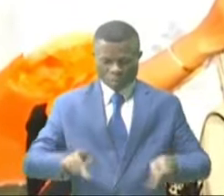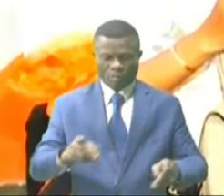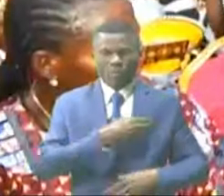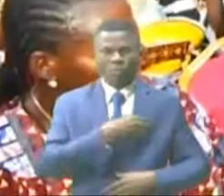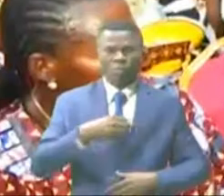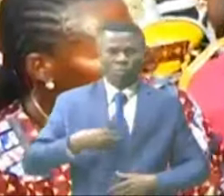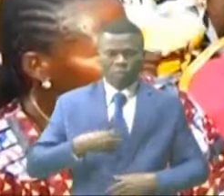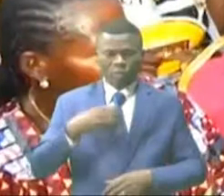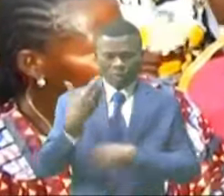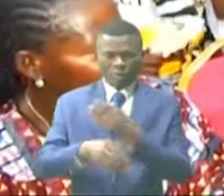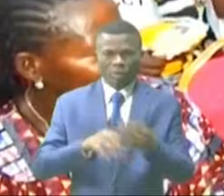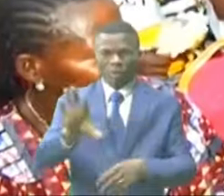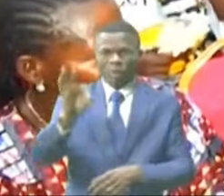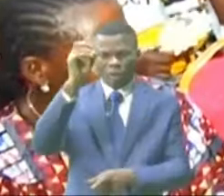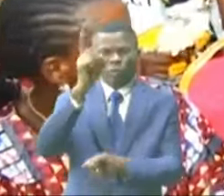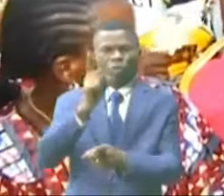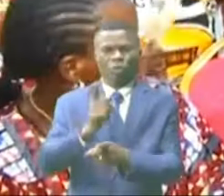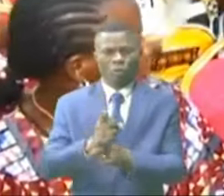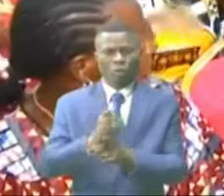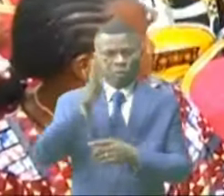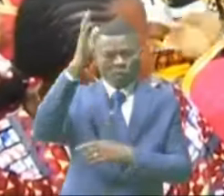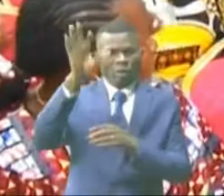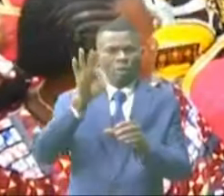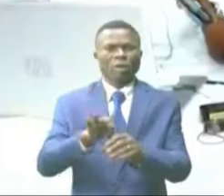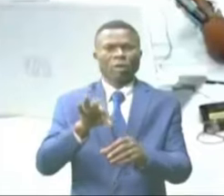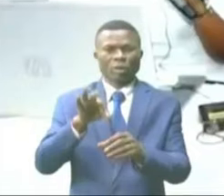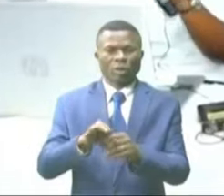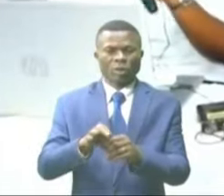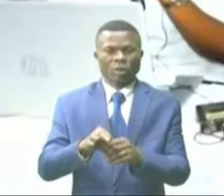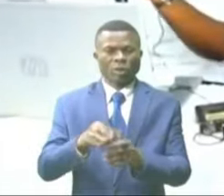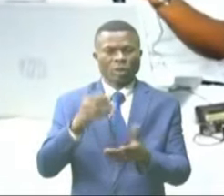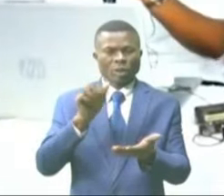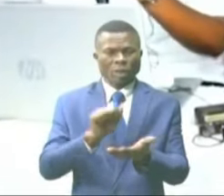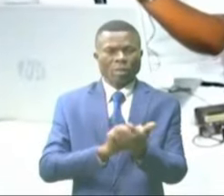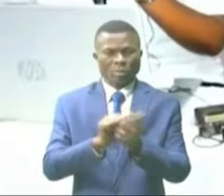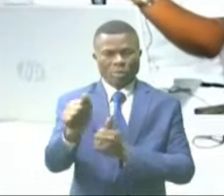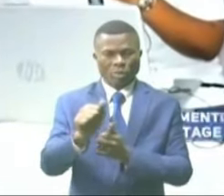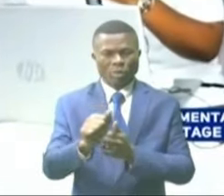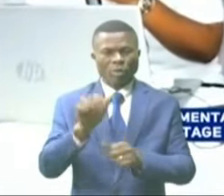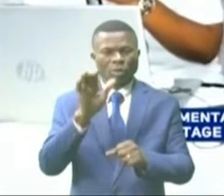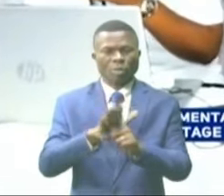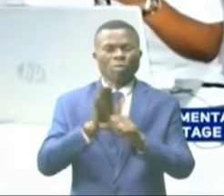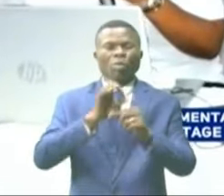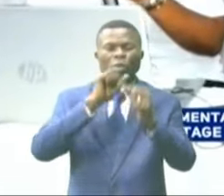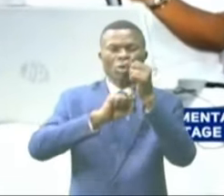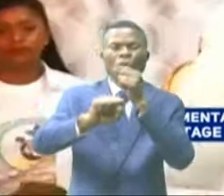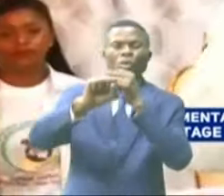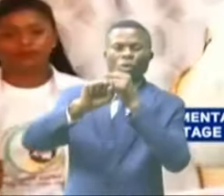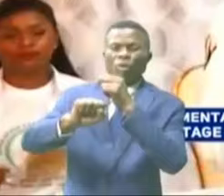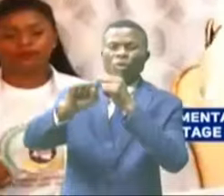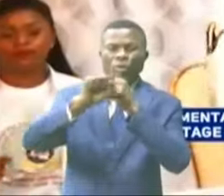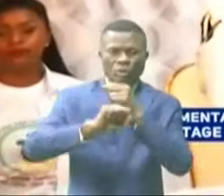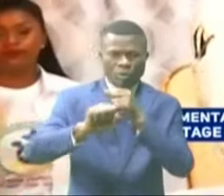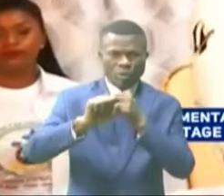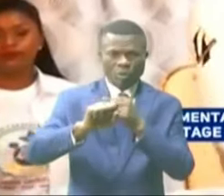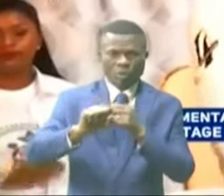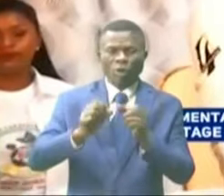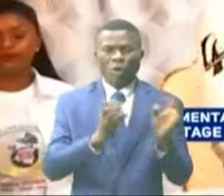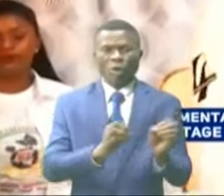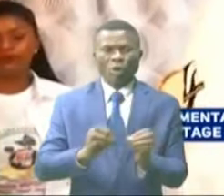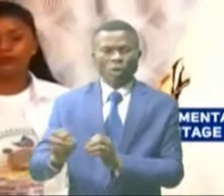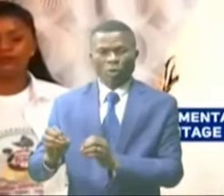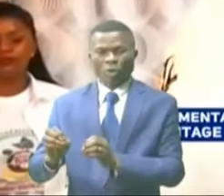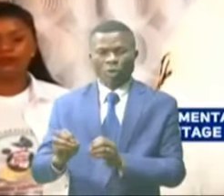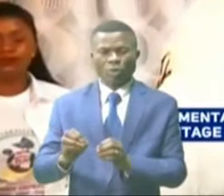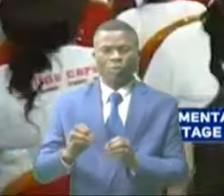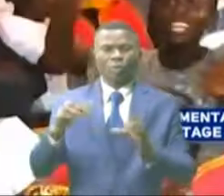femmes d'opérer un choix judicieux aux prochaines élections. Et cela passera par une vaste campagne de sensibilisation qu'elle compte organiser